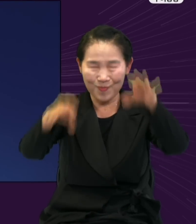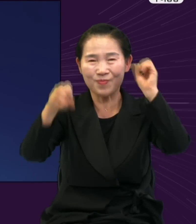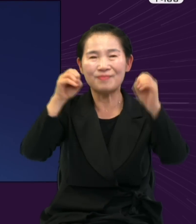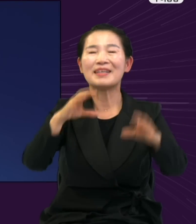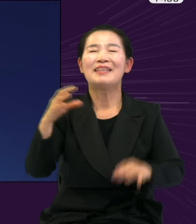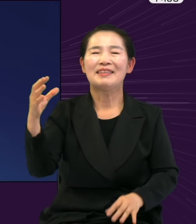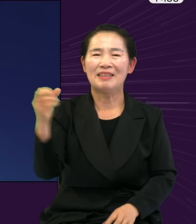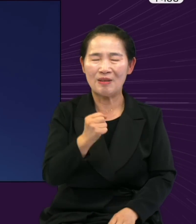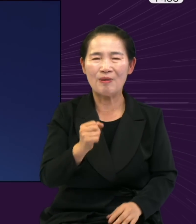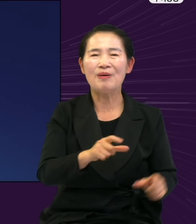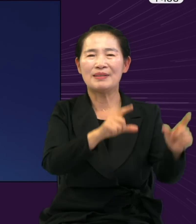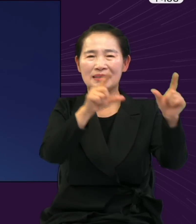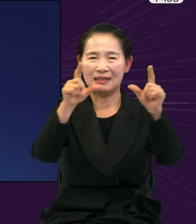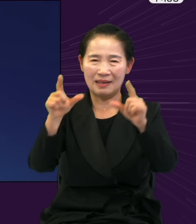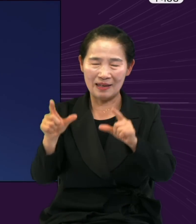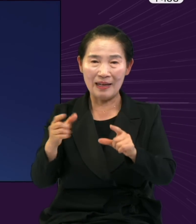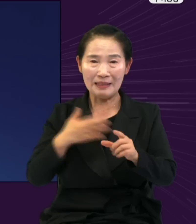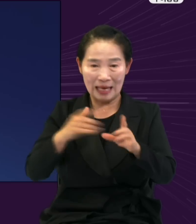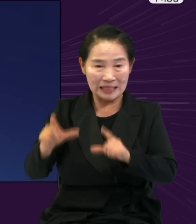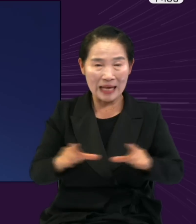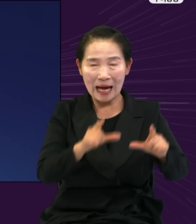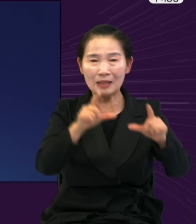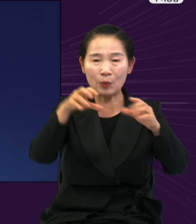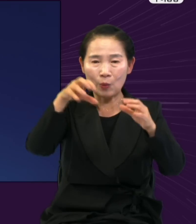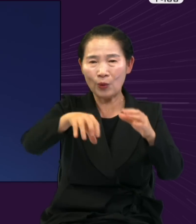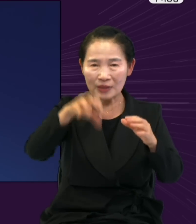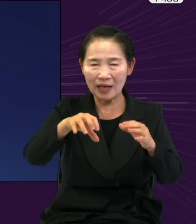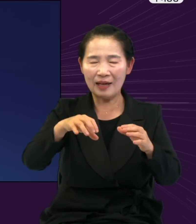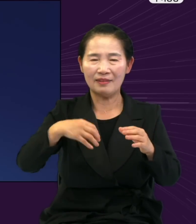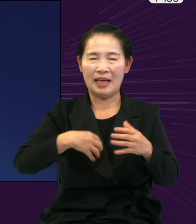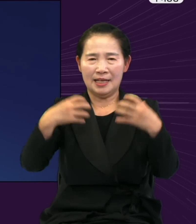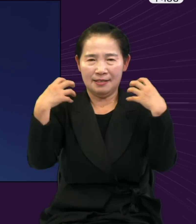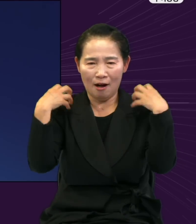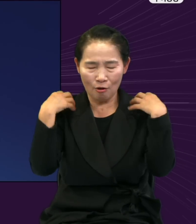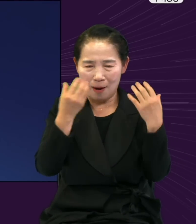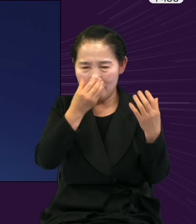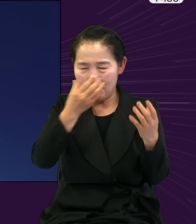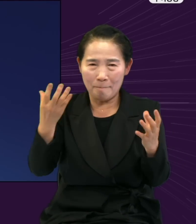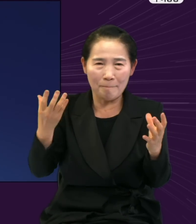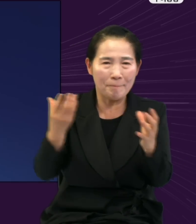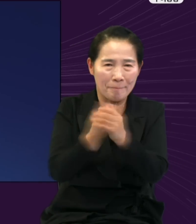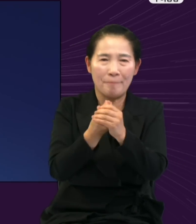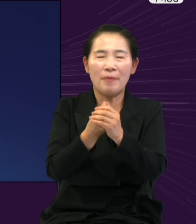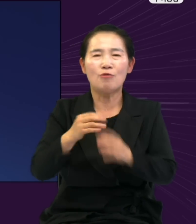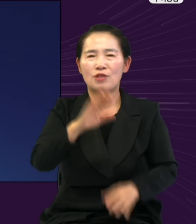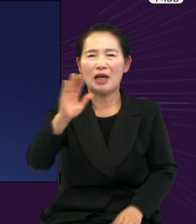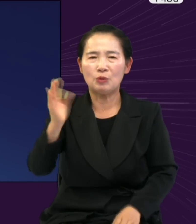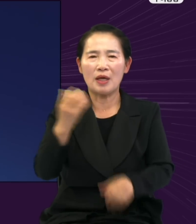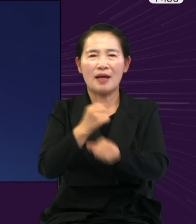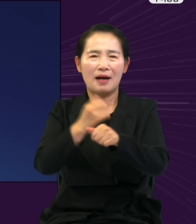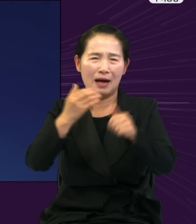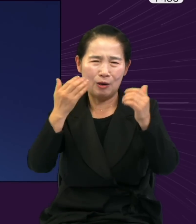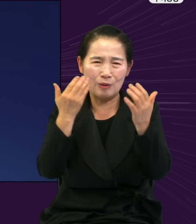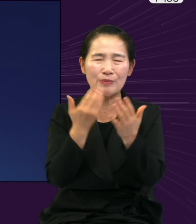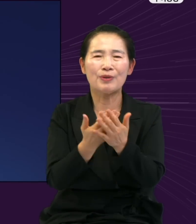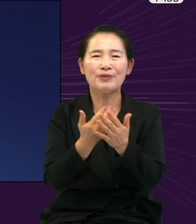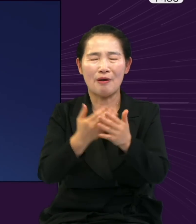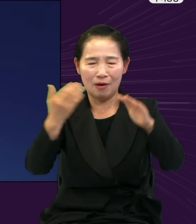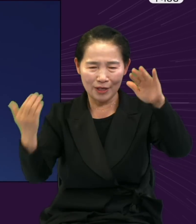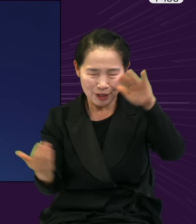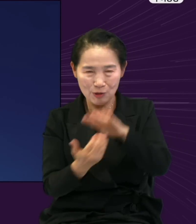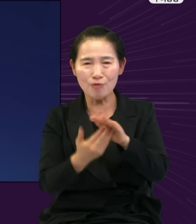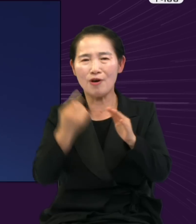삶의 자리에서 그 역할을 단단히 해내는 우리가 되게 하여 주시옵소서. 그렇게 하실 것을